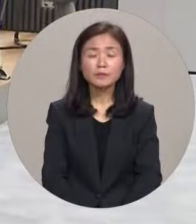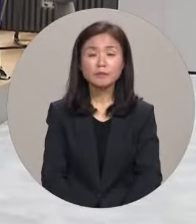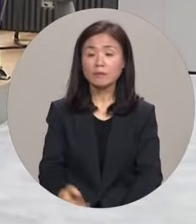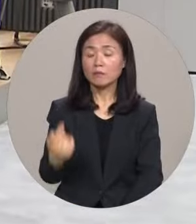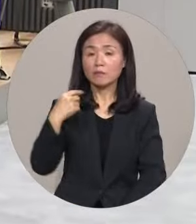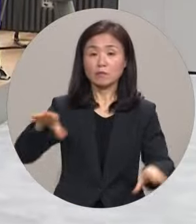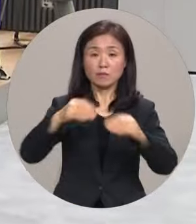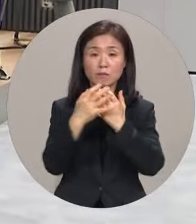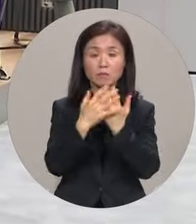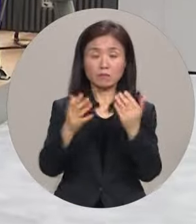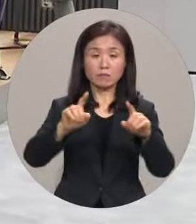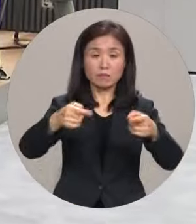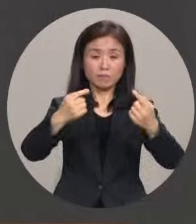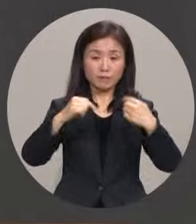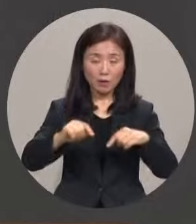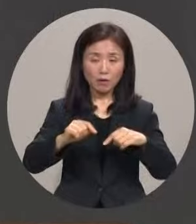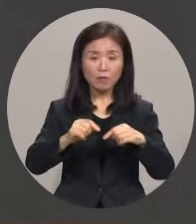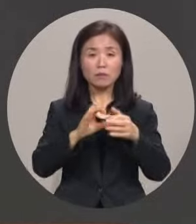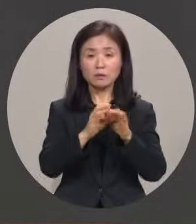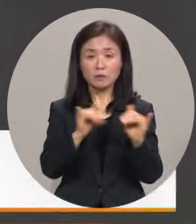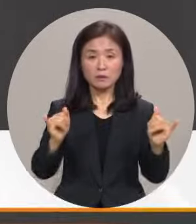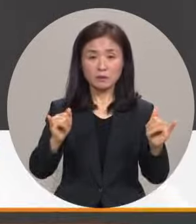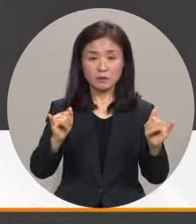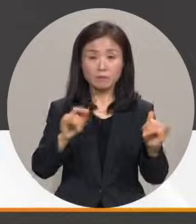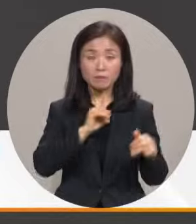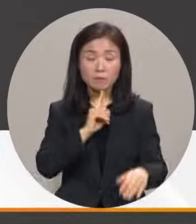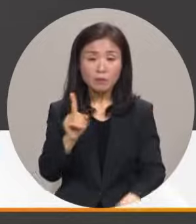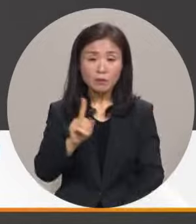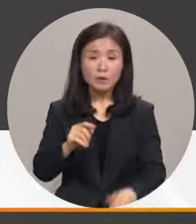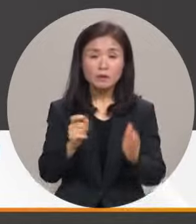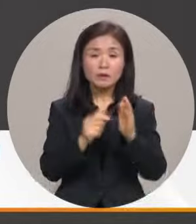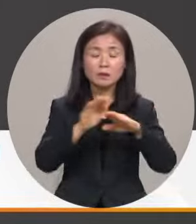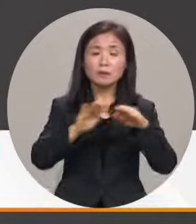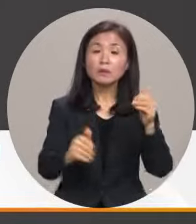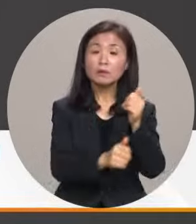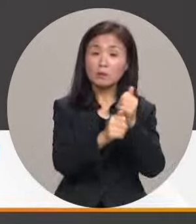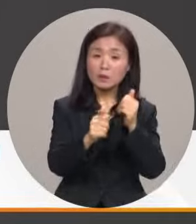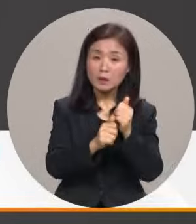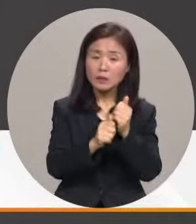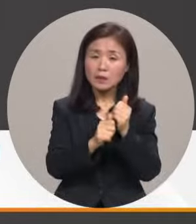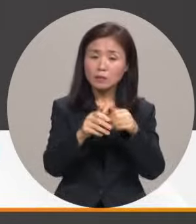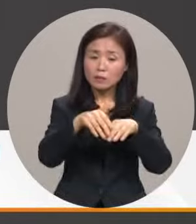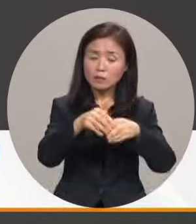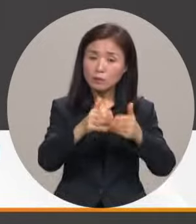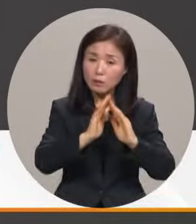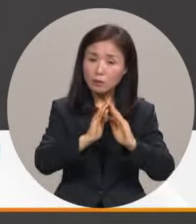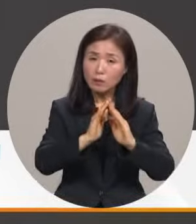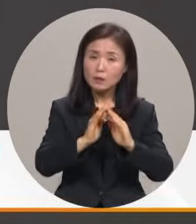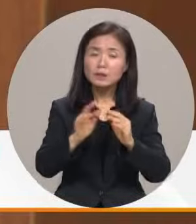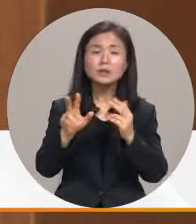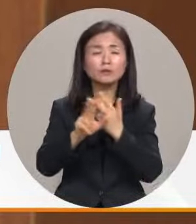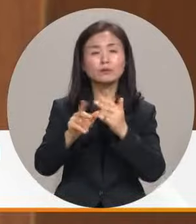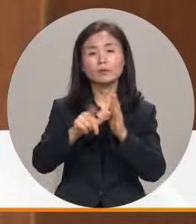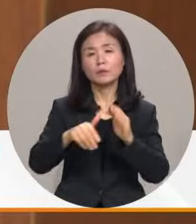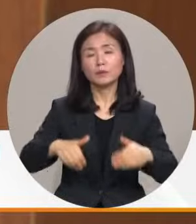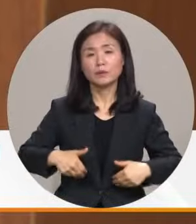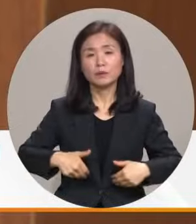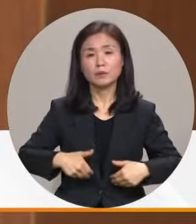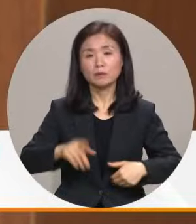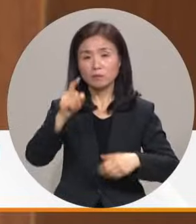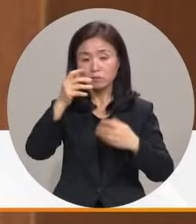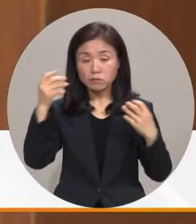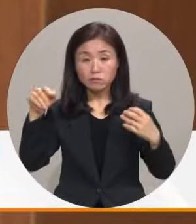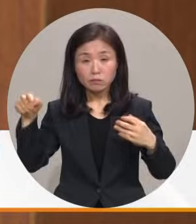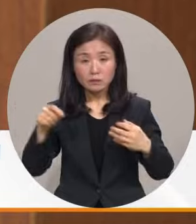어제 총에 참석한 의협 관계자는 EBS 비대위 구성은 최소 일주일은 걸릴 것이라고 밝힌 가운데 정부는